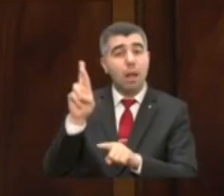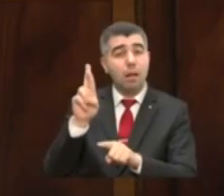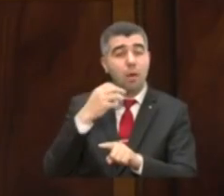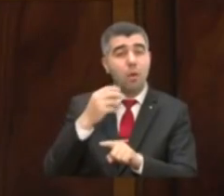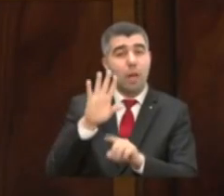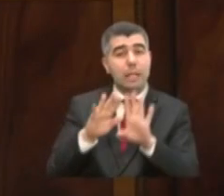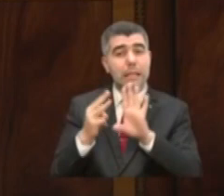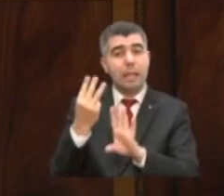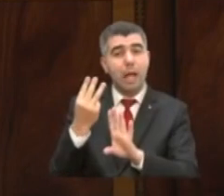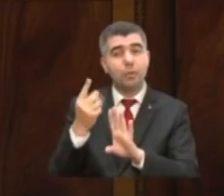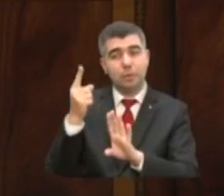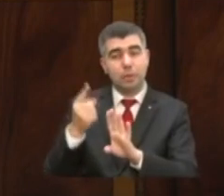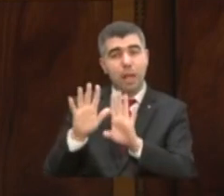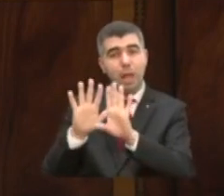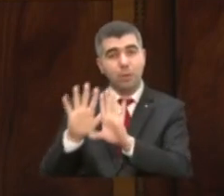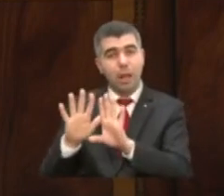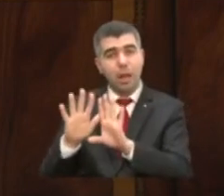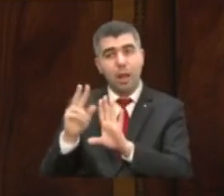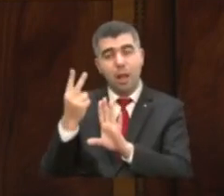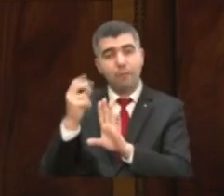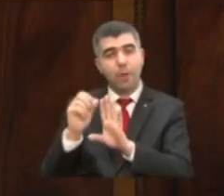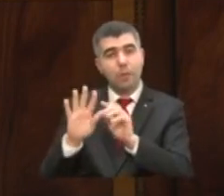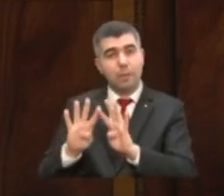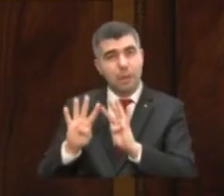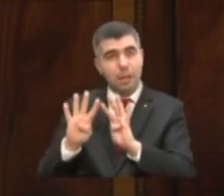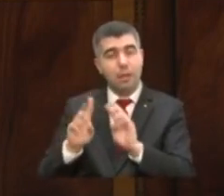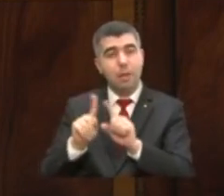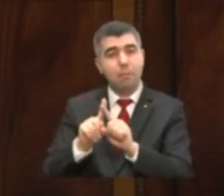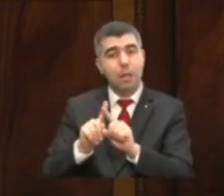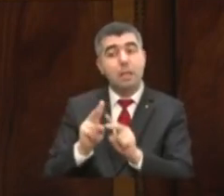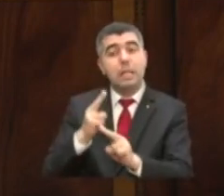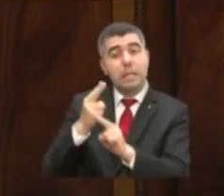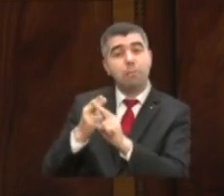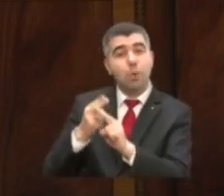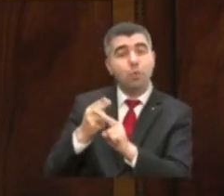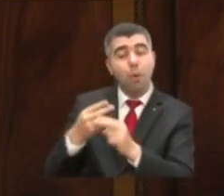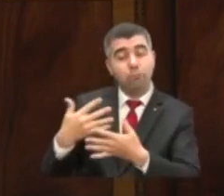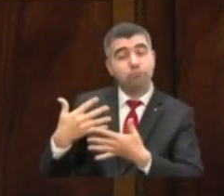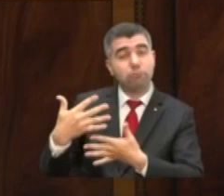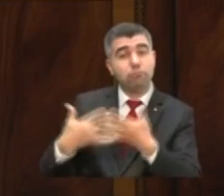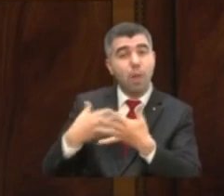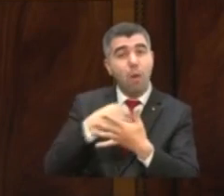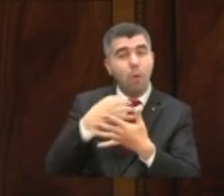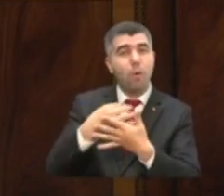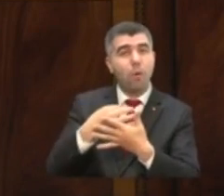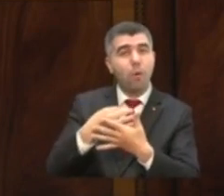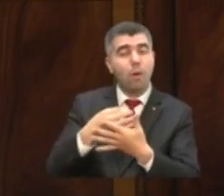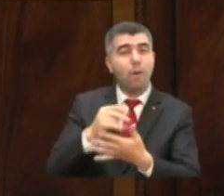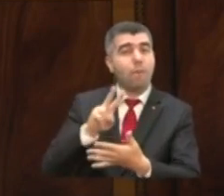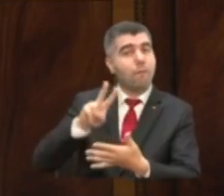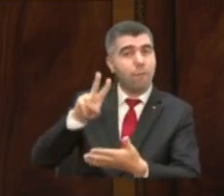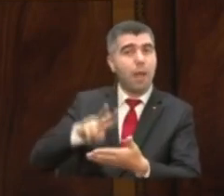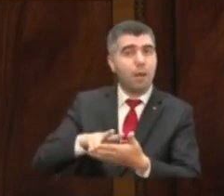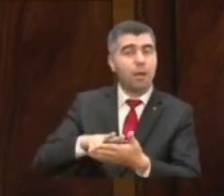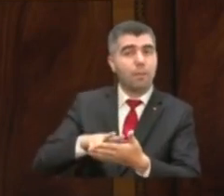13 أكتوبر في خطابه السامي أمام البرلمان دعا إلى تسمية الأمور بمسمياتها، وهذه منهجية تختلف كثيراً